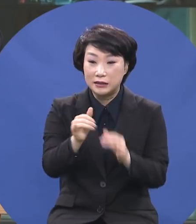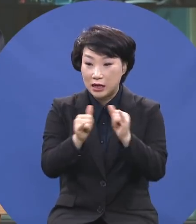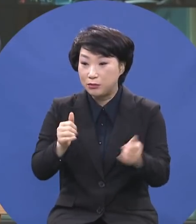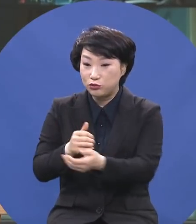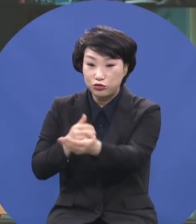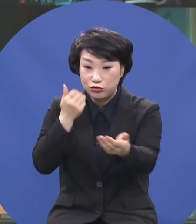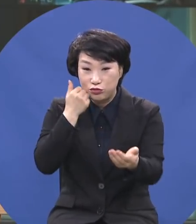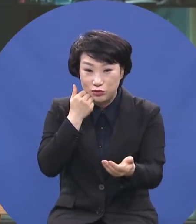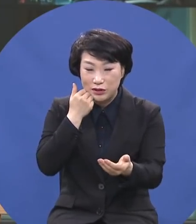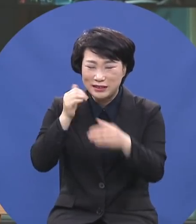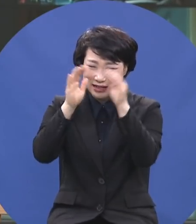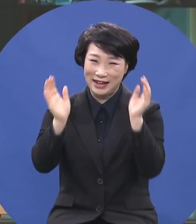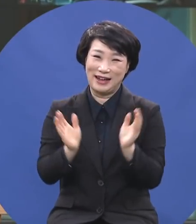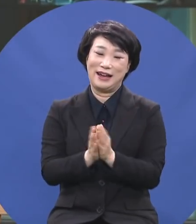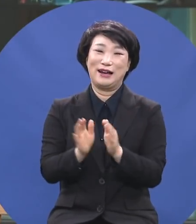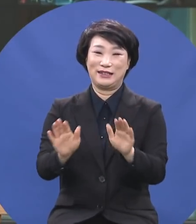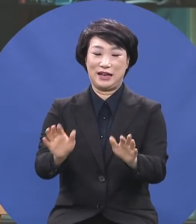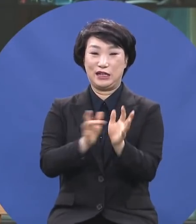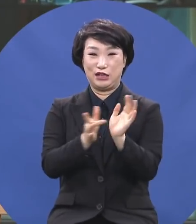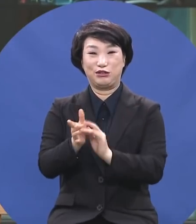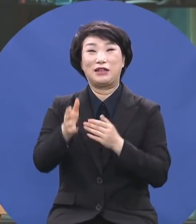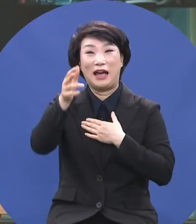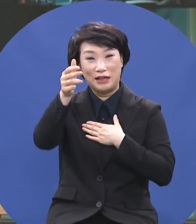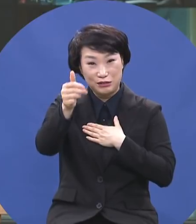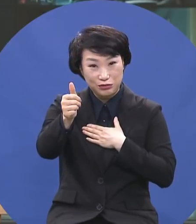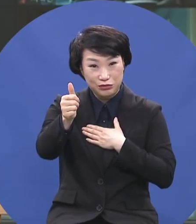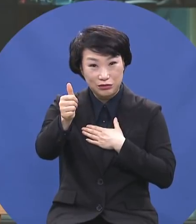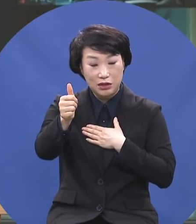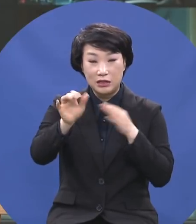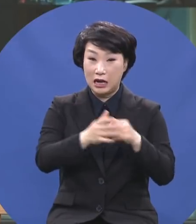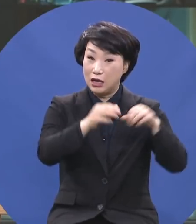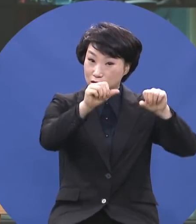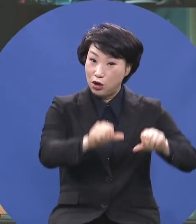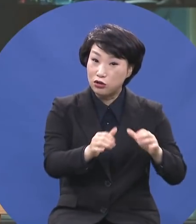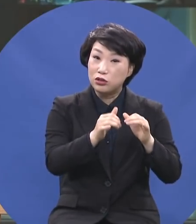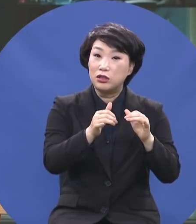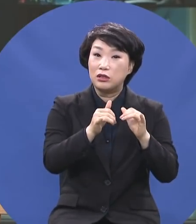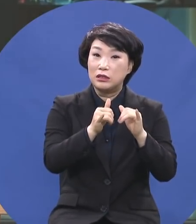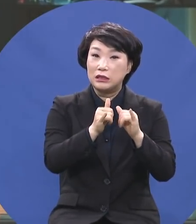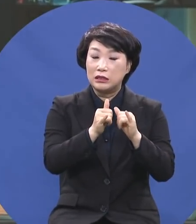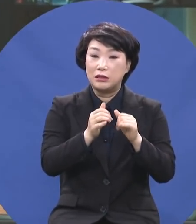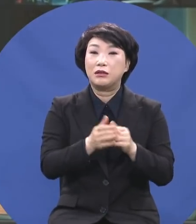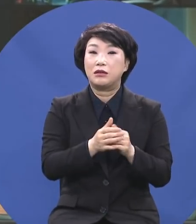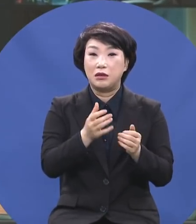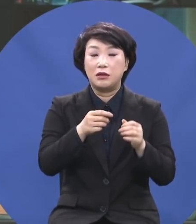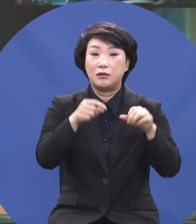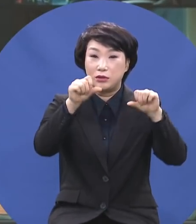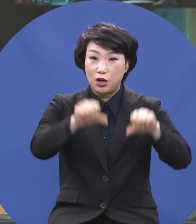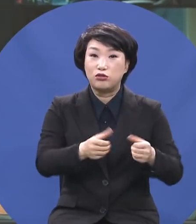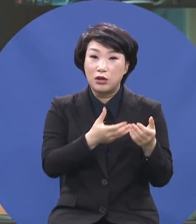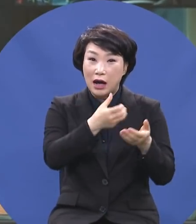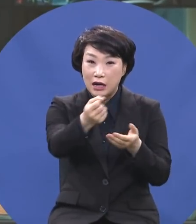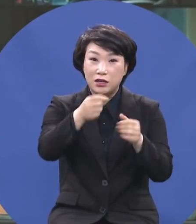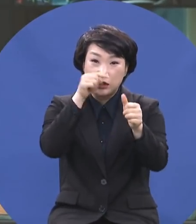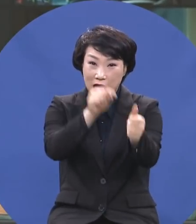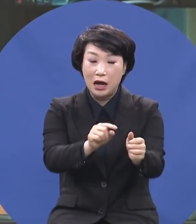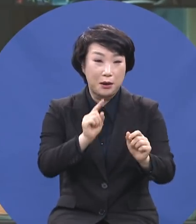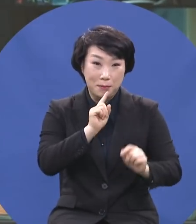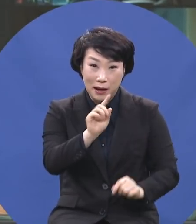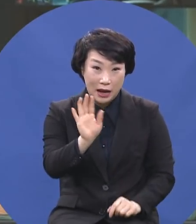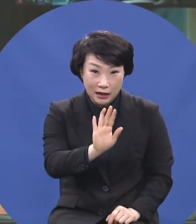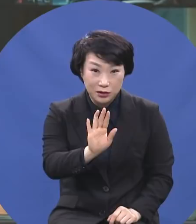자는 누구든지 예수를 저주할 자라 하지 않고 또